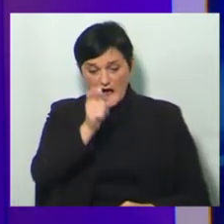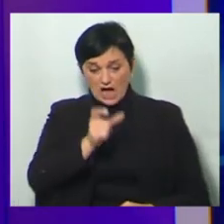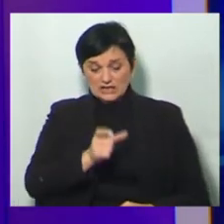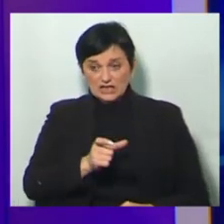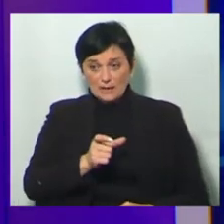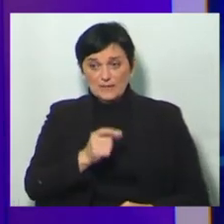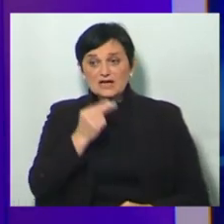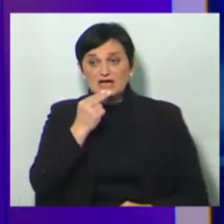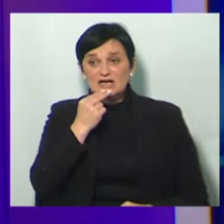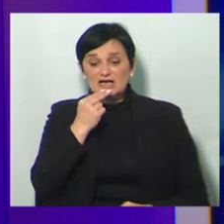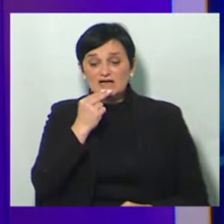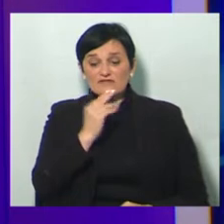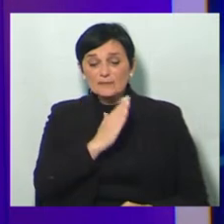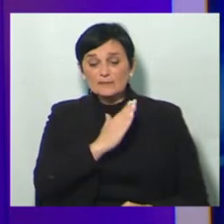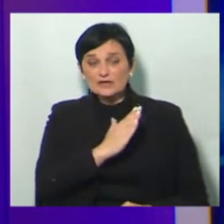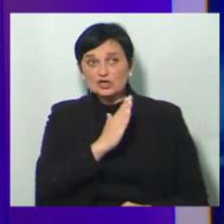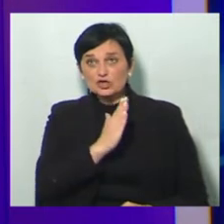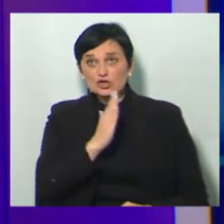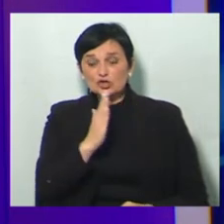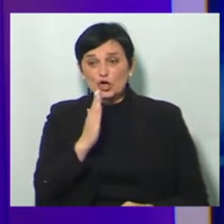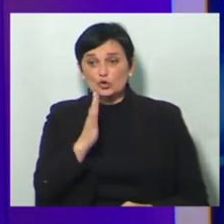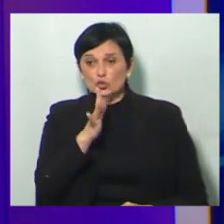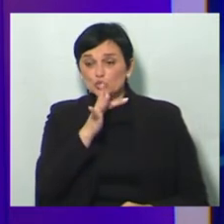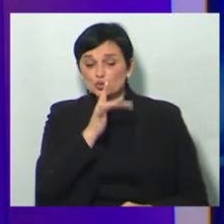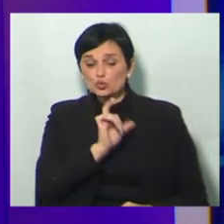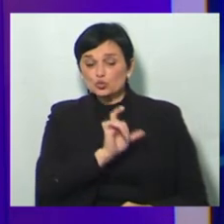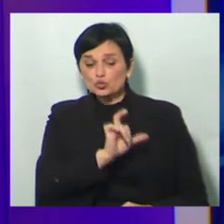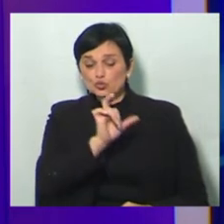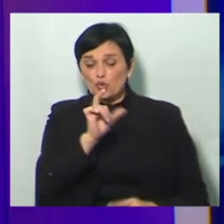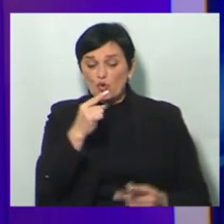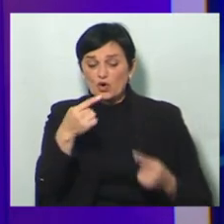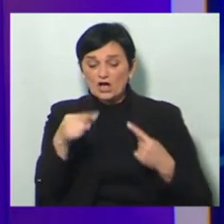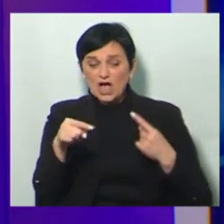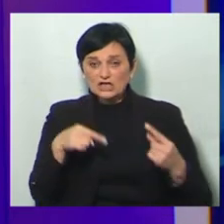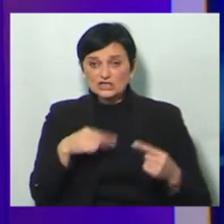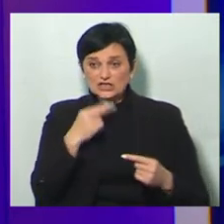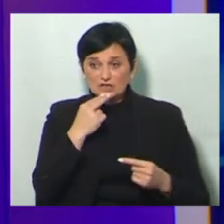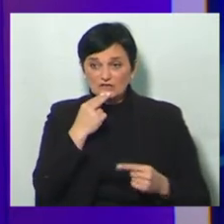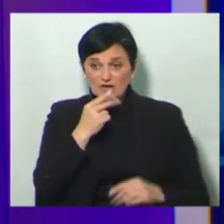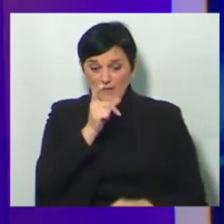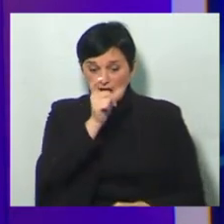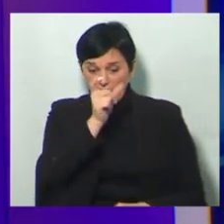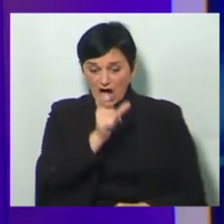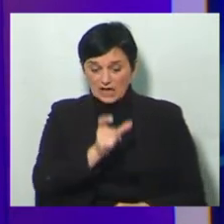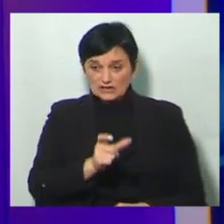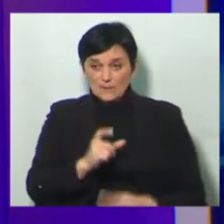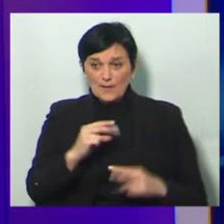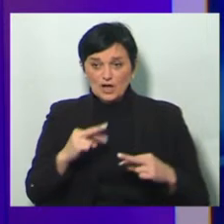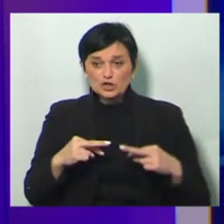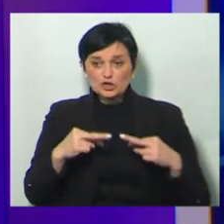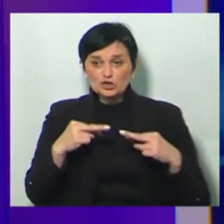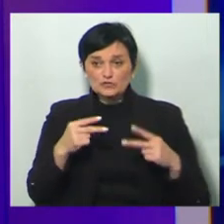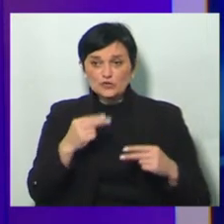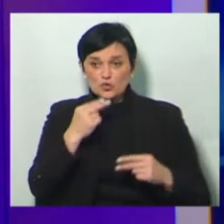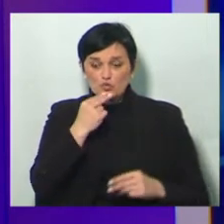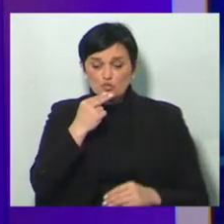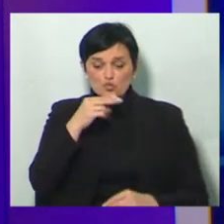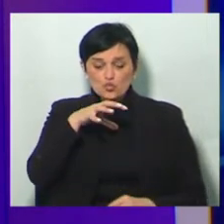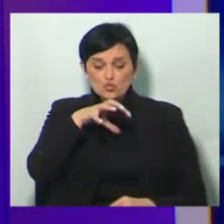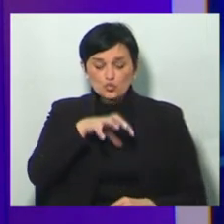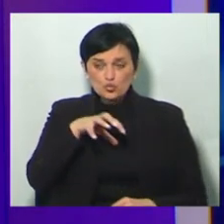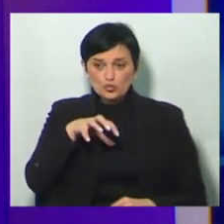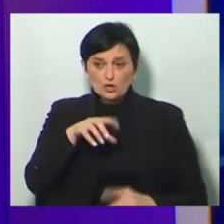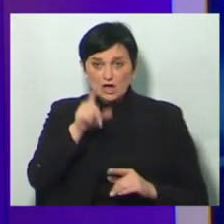დროს ცვლის კვების რეჟიმს, ანუ დროში განსხვავებულად იკვებება. Ადამიანი, როგორც მოგახსენეთ, ცვლის ულუფის ზომას